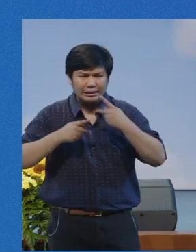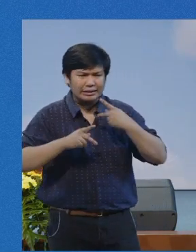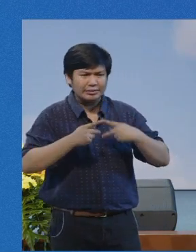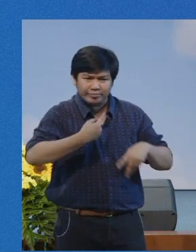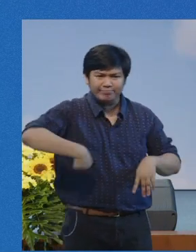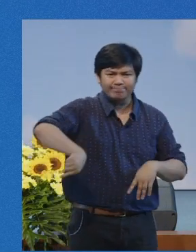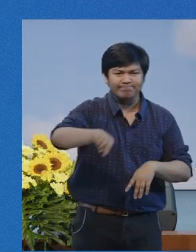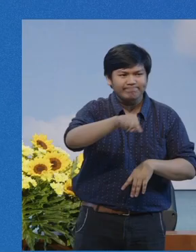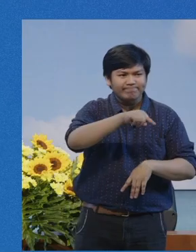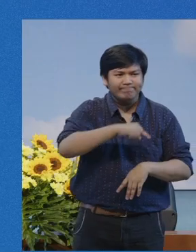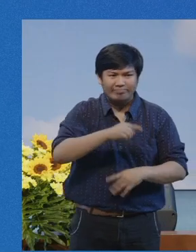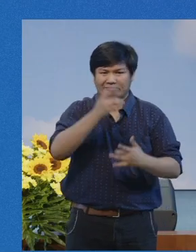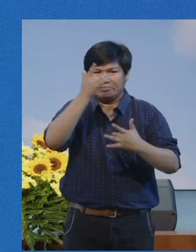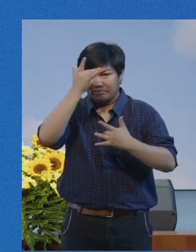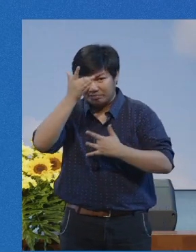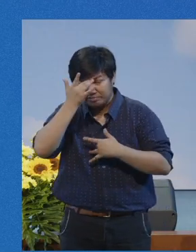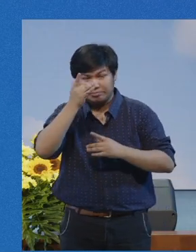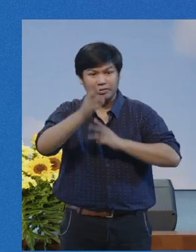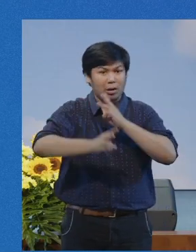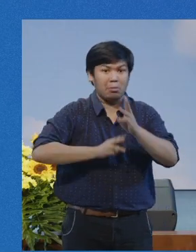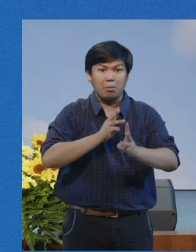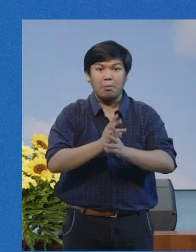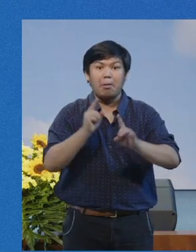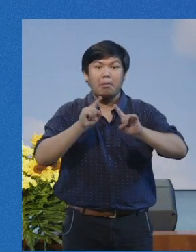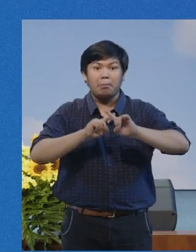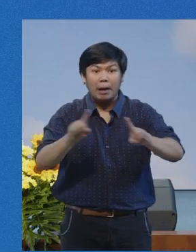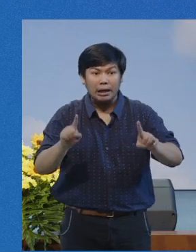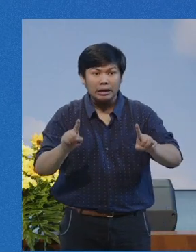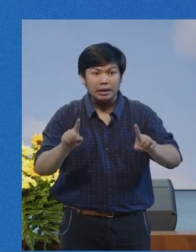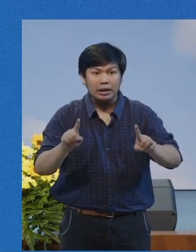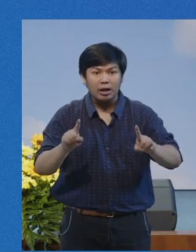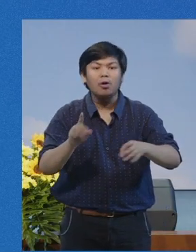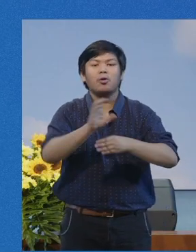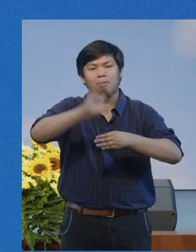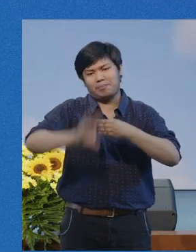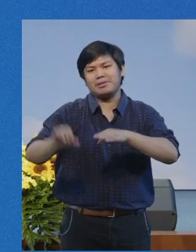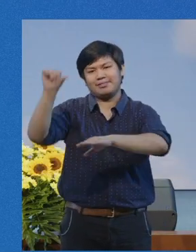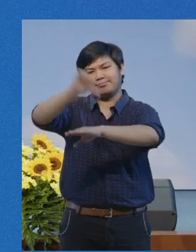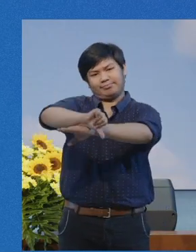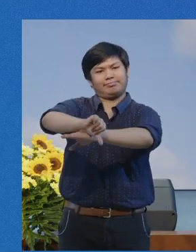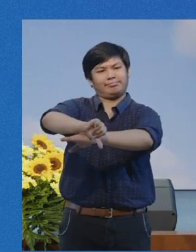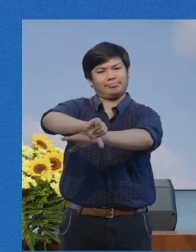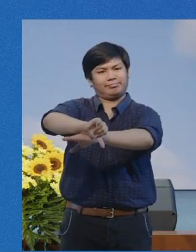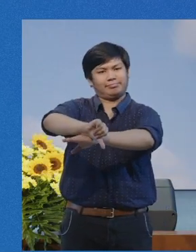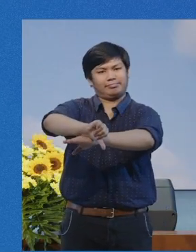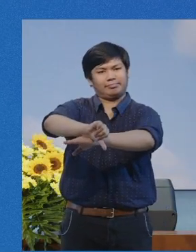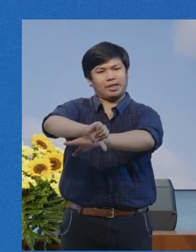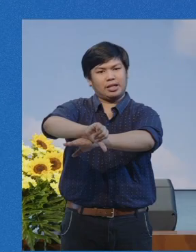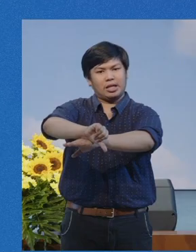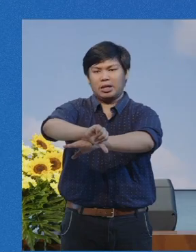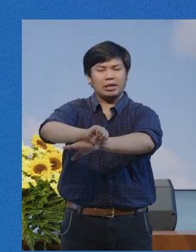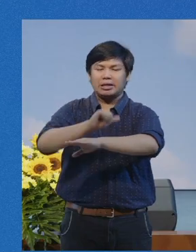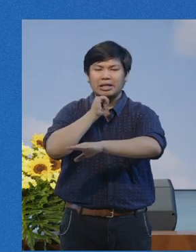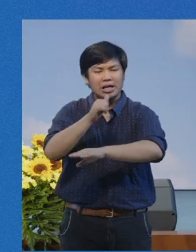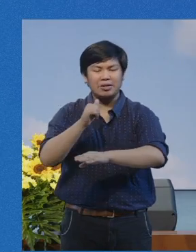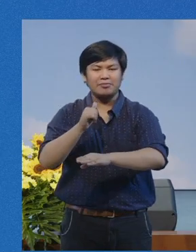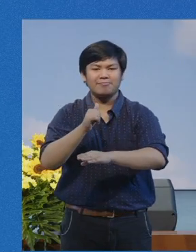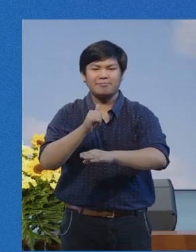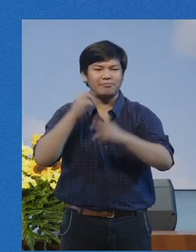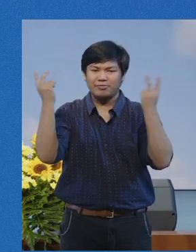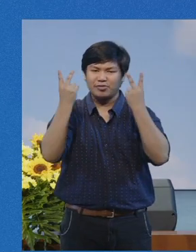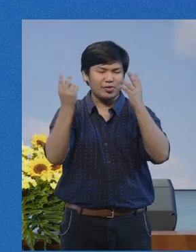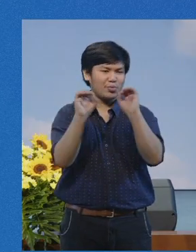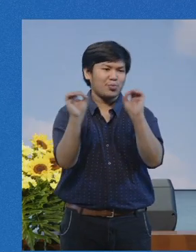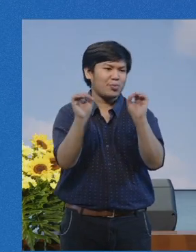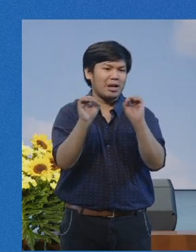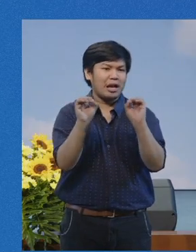mga nasa mundo, ngunit talo na po sila. Hindi na po sila mananalo.